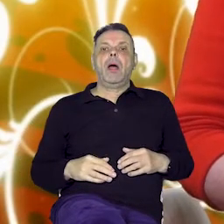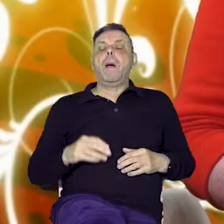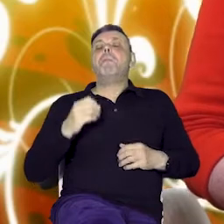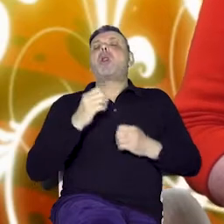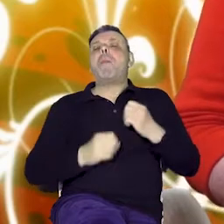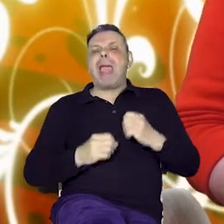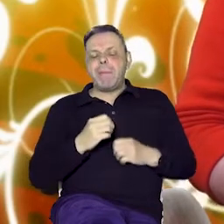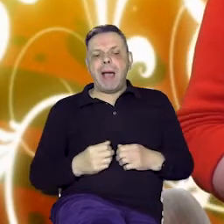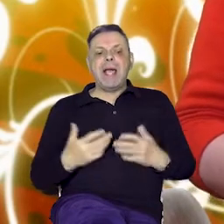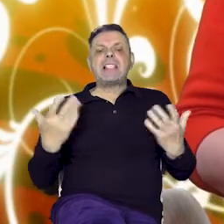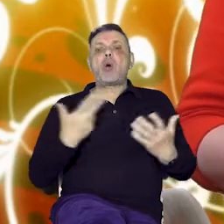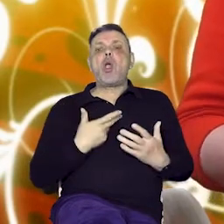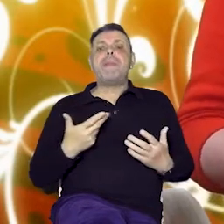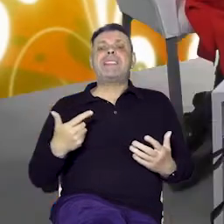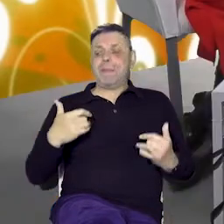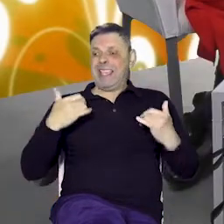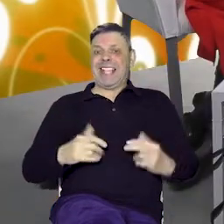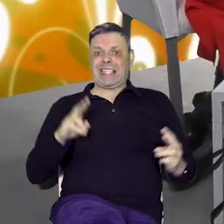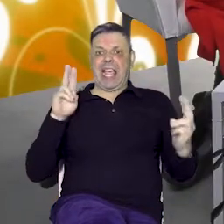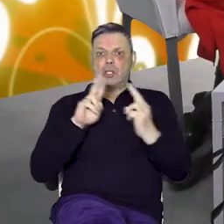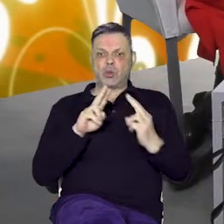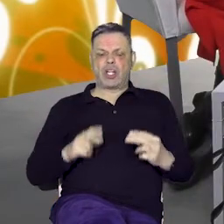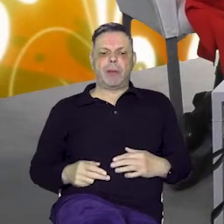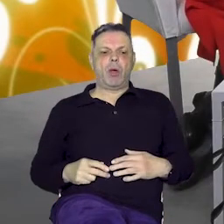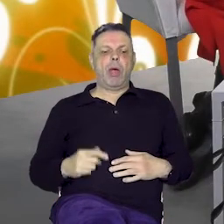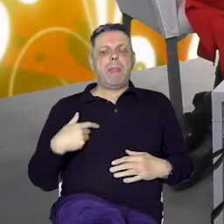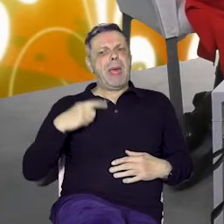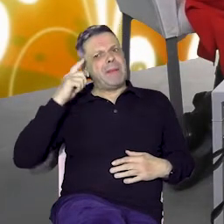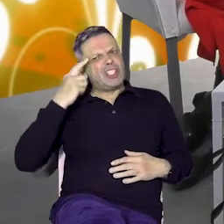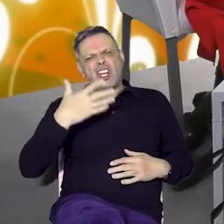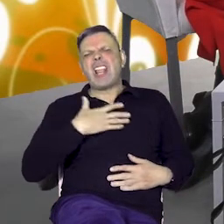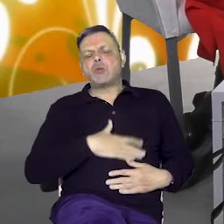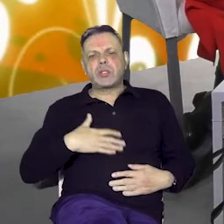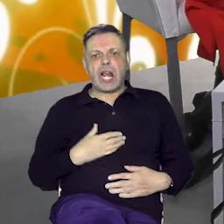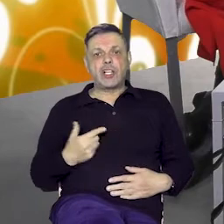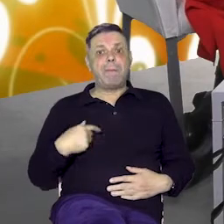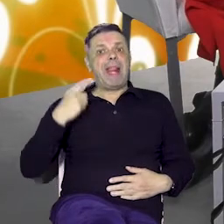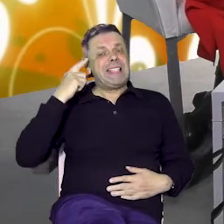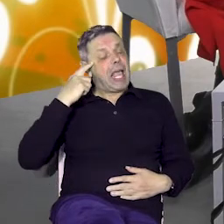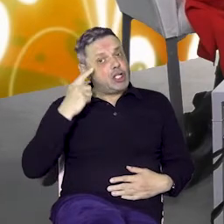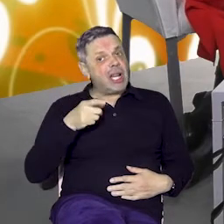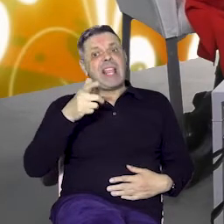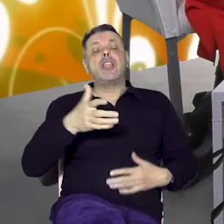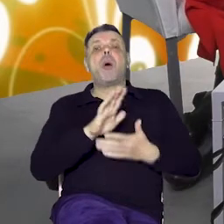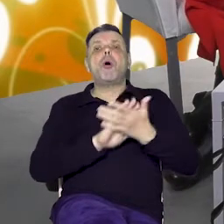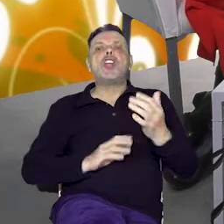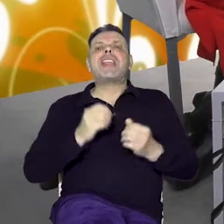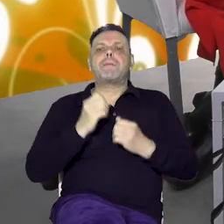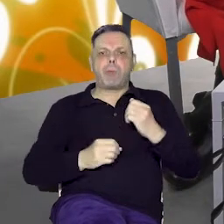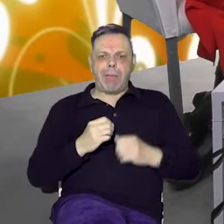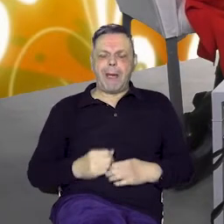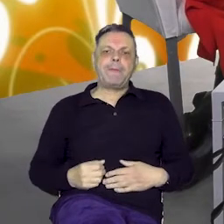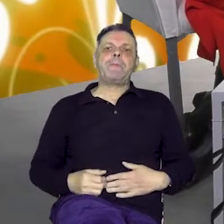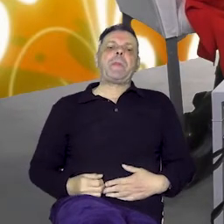problema sa kojima se mi tek sada suočavamo. Da. Čini nam se da su užasni. Da. Ali meni se čini da je to sve početak problema. Je.